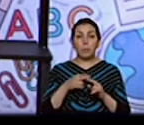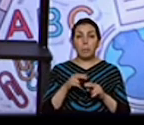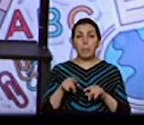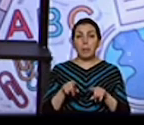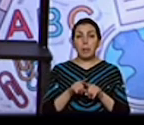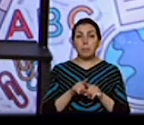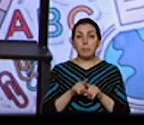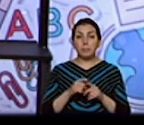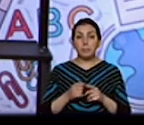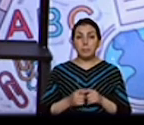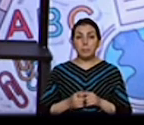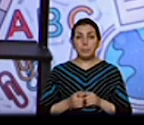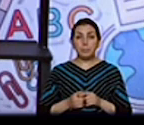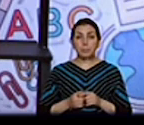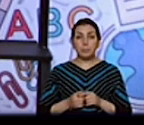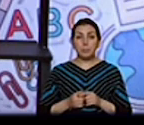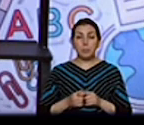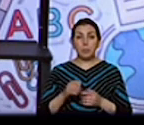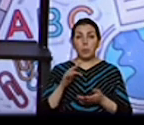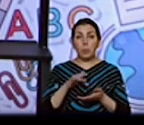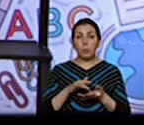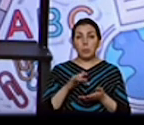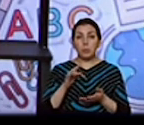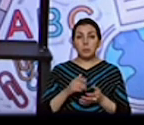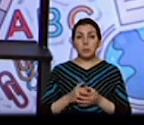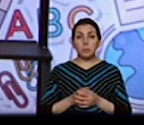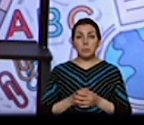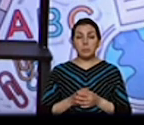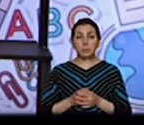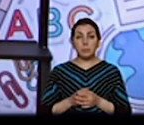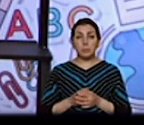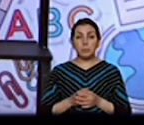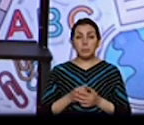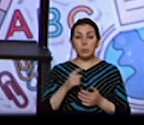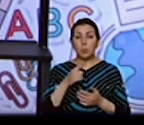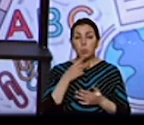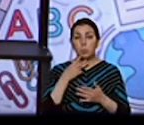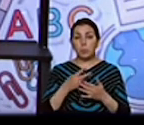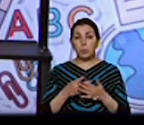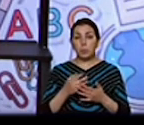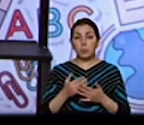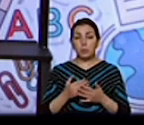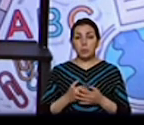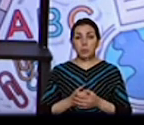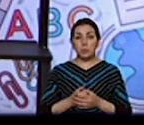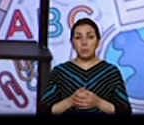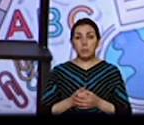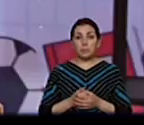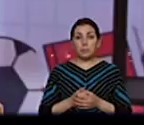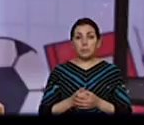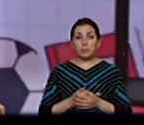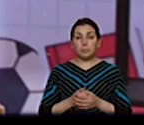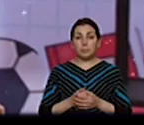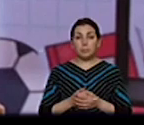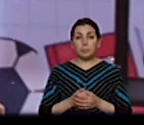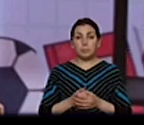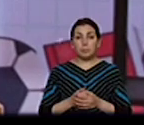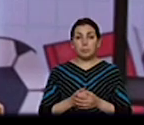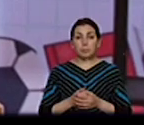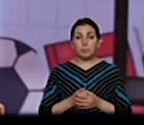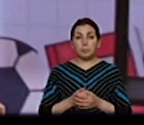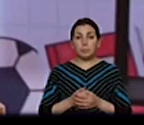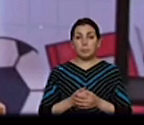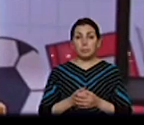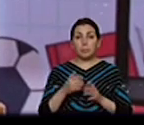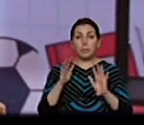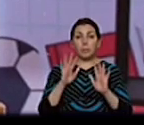keladi. Ya'ni o'rtasini ko'rib turganingizdek yoyib chiqamiz. Faqatgina o'rta